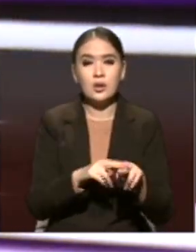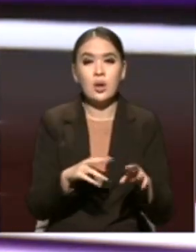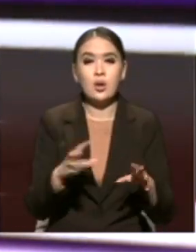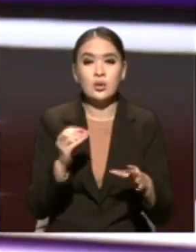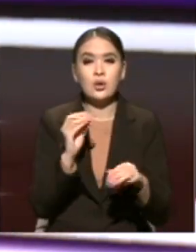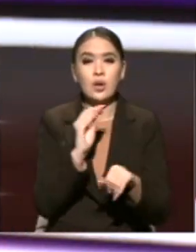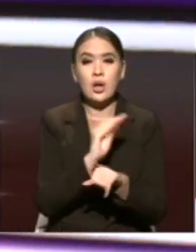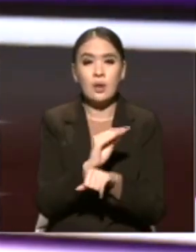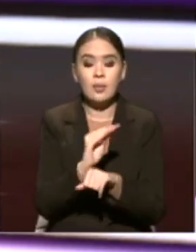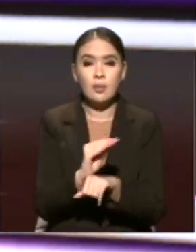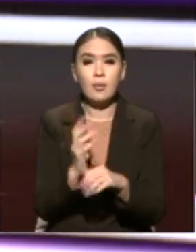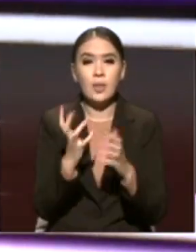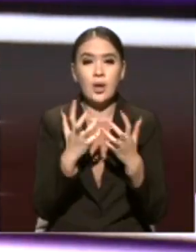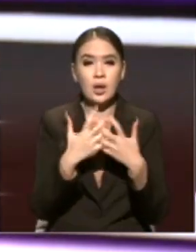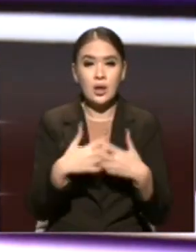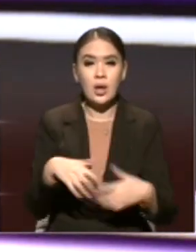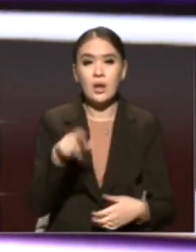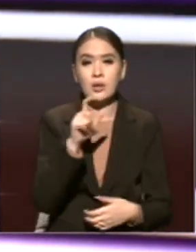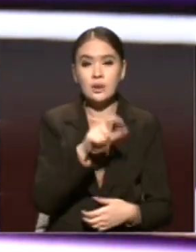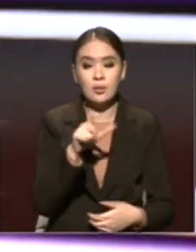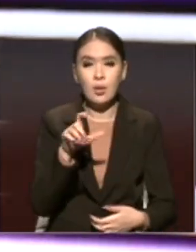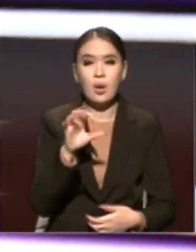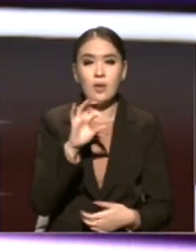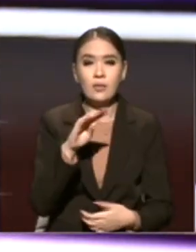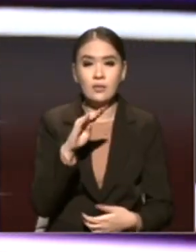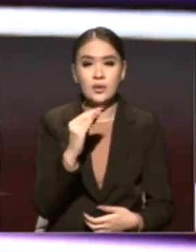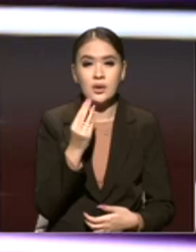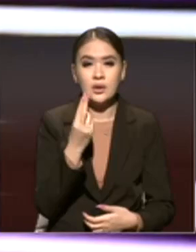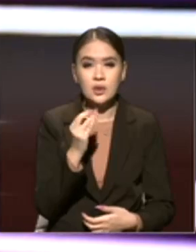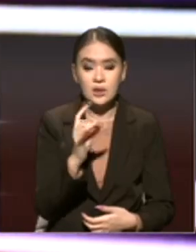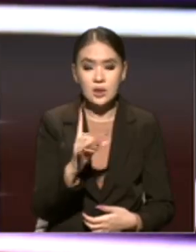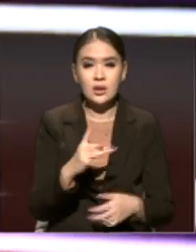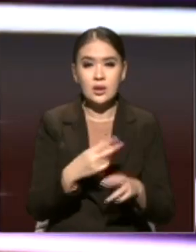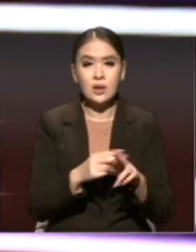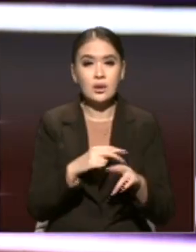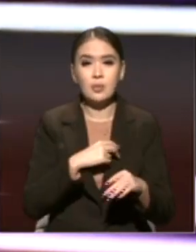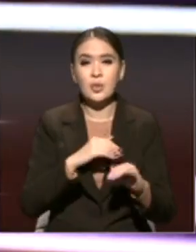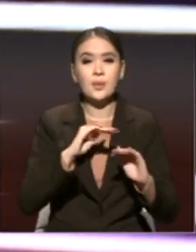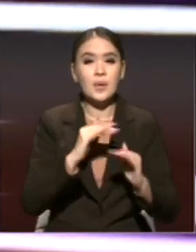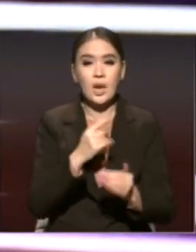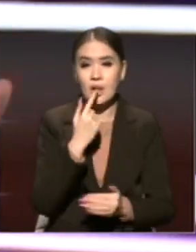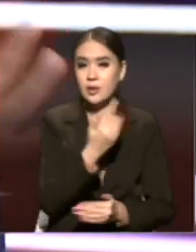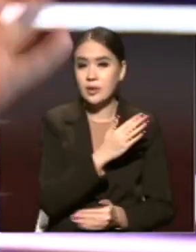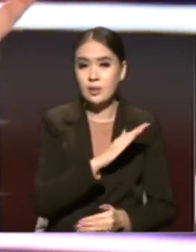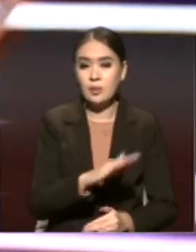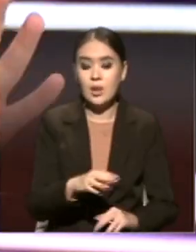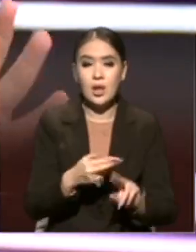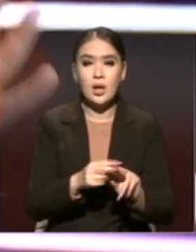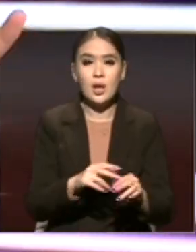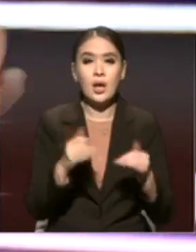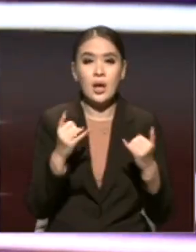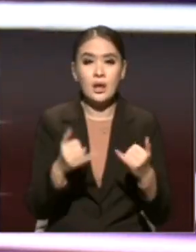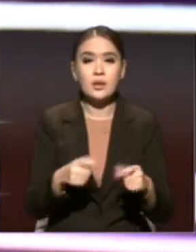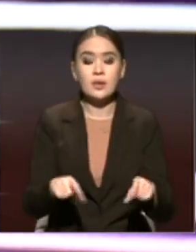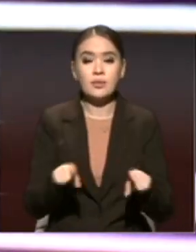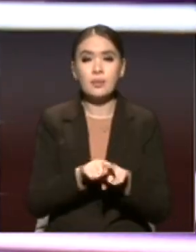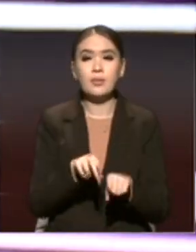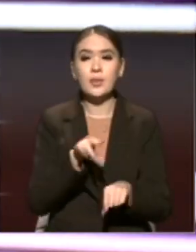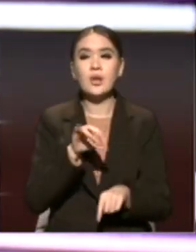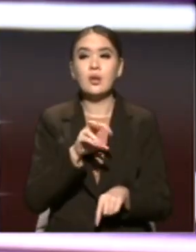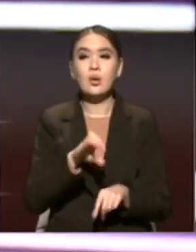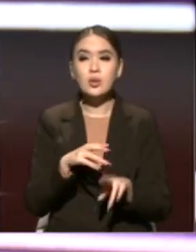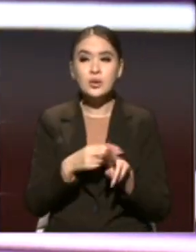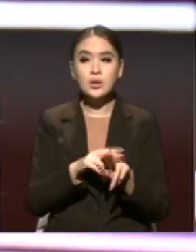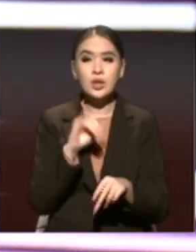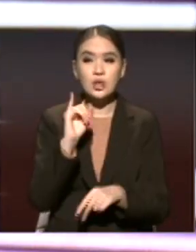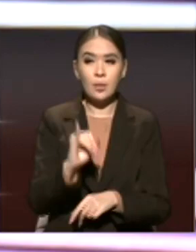оны бағалайтын бәрібір адамдар, офицерлер. Мен оны кемшілік деп отқан жоқпын. Қазіргі кезеңде нағыз енді осы ғой. Бұл пилоттық жоба болғандықтан оны